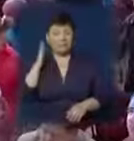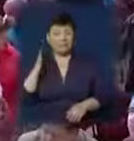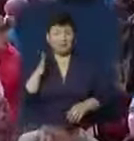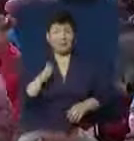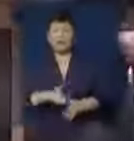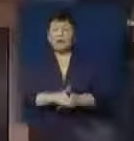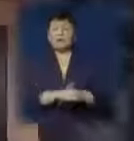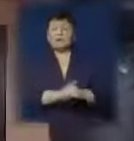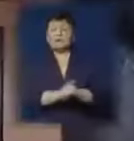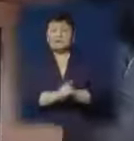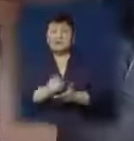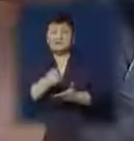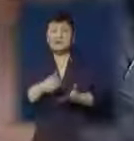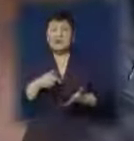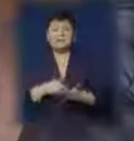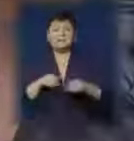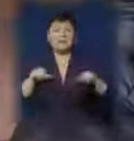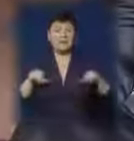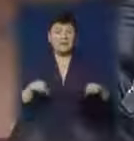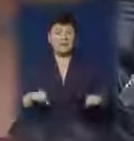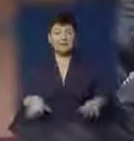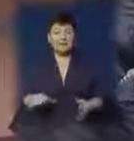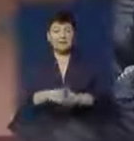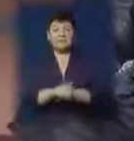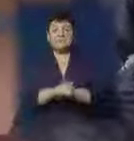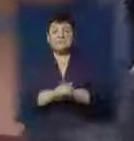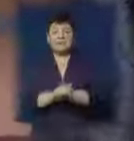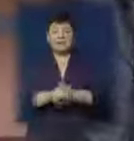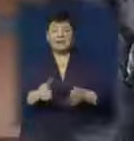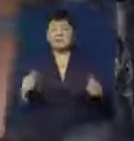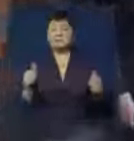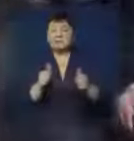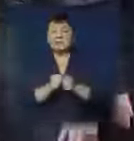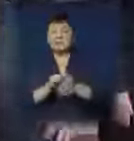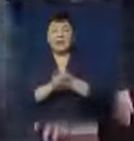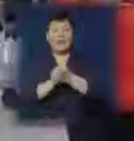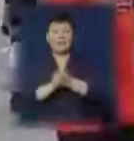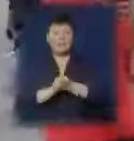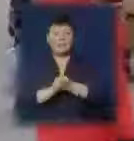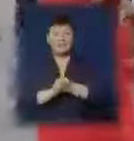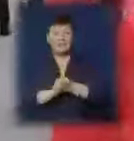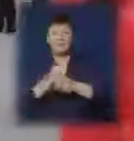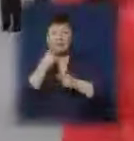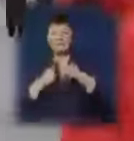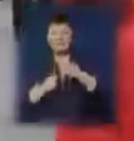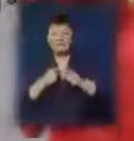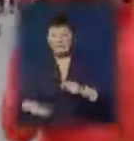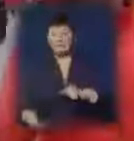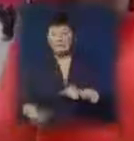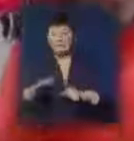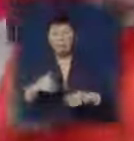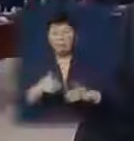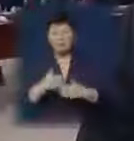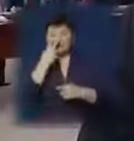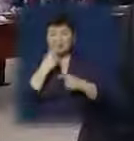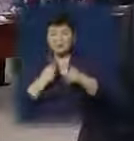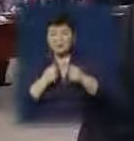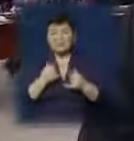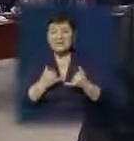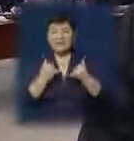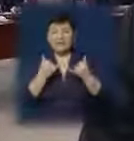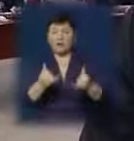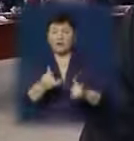організатор свята, місцева влада, вважає, спільна праця зближує та мирить і прививає наймолодшим повагу до традицій. Діточки